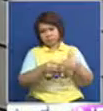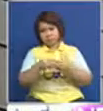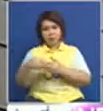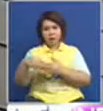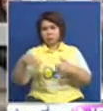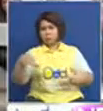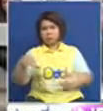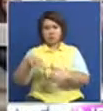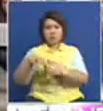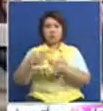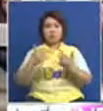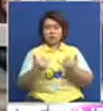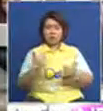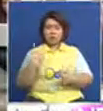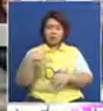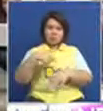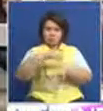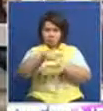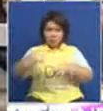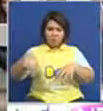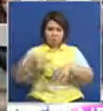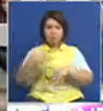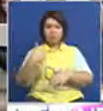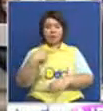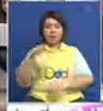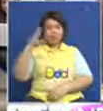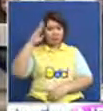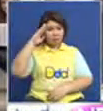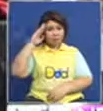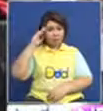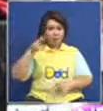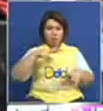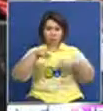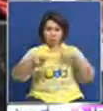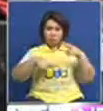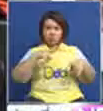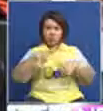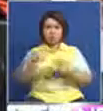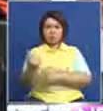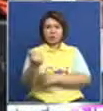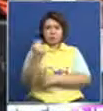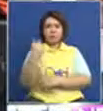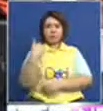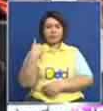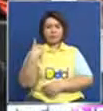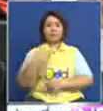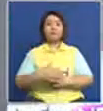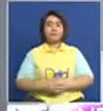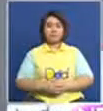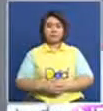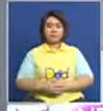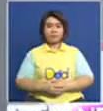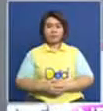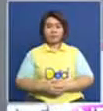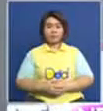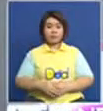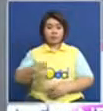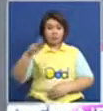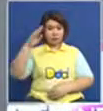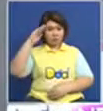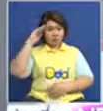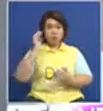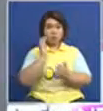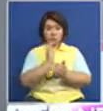ณะที่บริเวณโดยรอบมีเจ้าหน้าที่สารวัตรทหารวางกำลังตรวจตราอย่างเข้มงวดพลตำรวจเอกเดชณรงค์สุทธิ